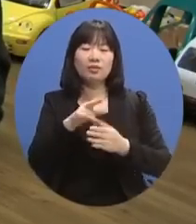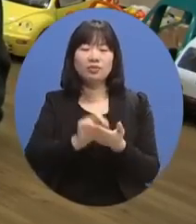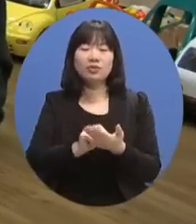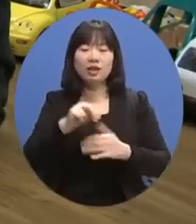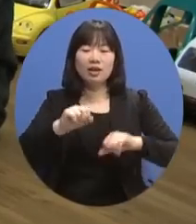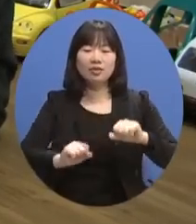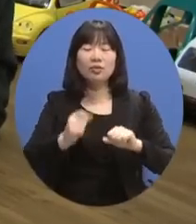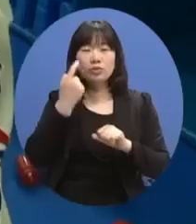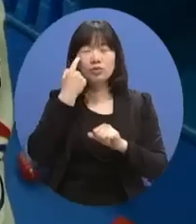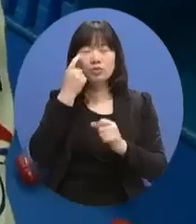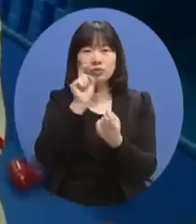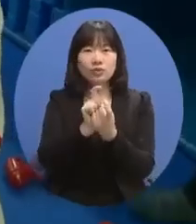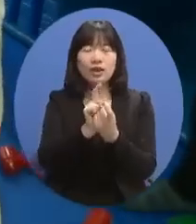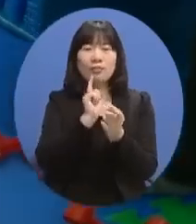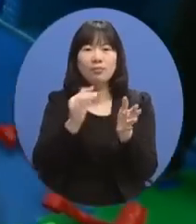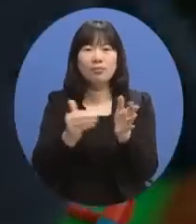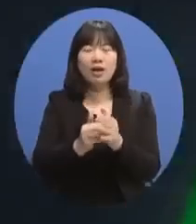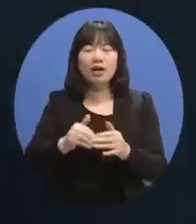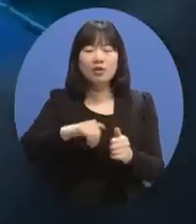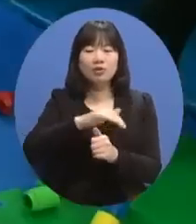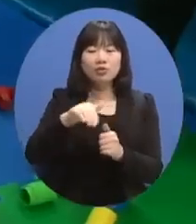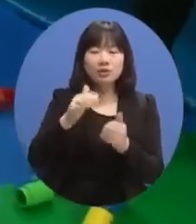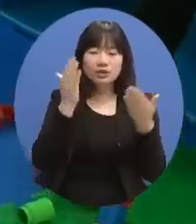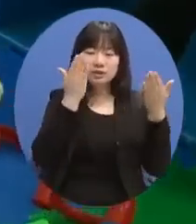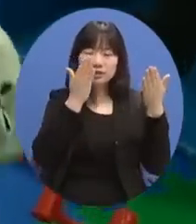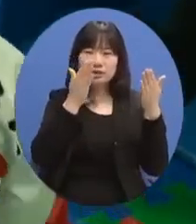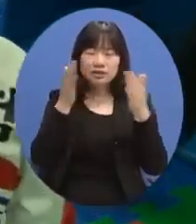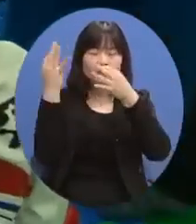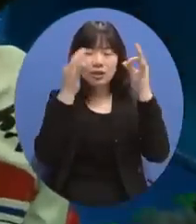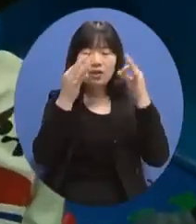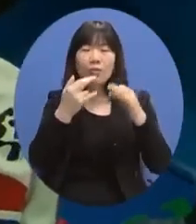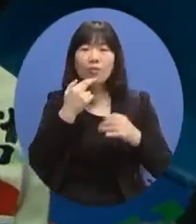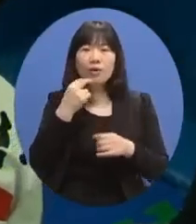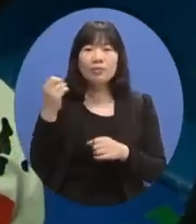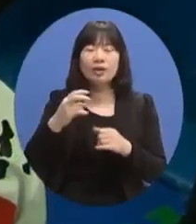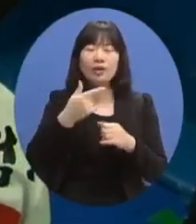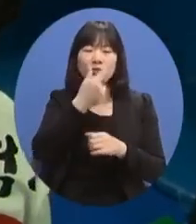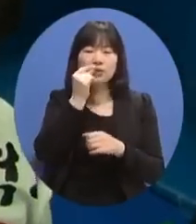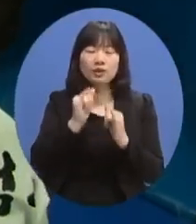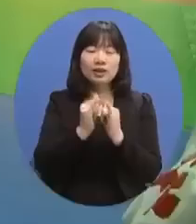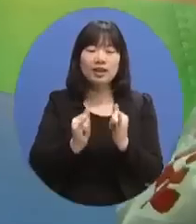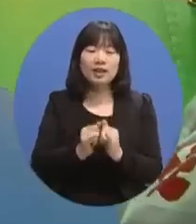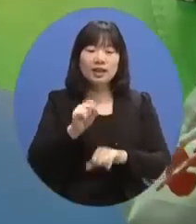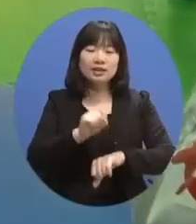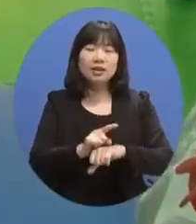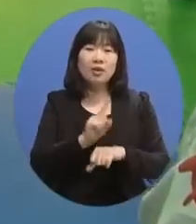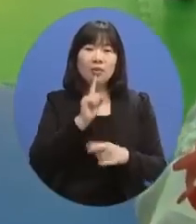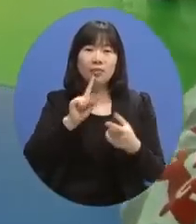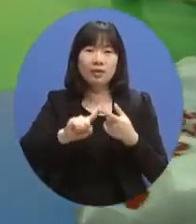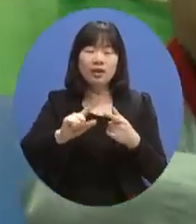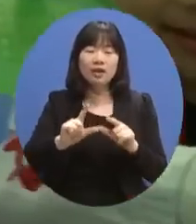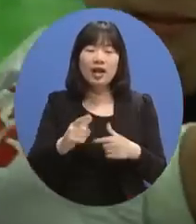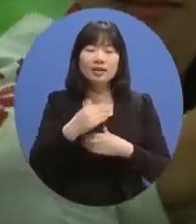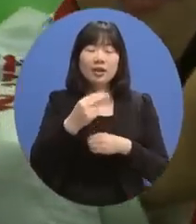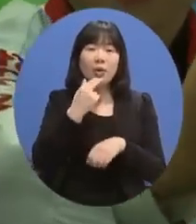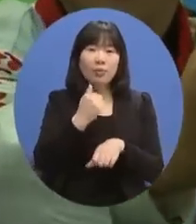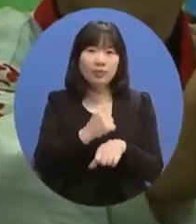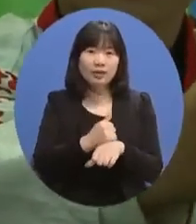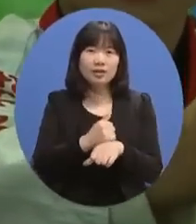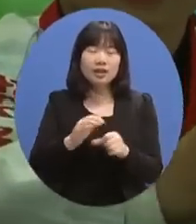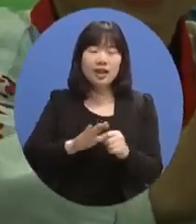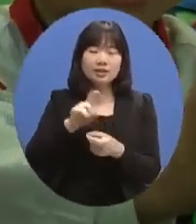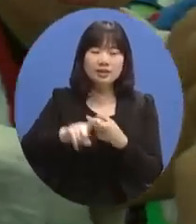문제 행동들이 눈에 띄었습니다. 주위 산만한 모습이나 부족한 사회성 역시 불안정한 애착에서 시작됐다는